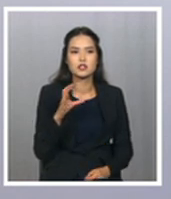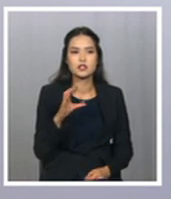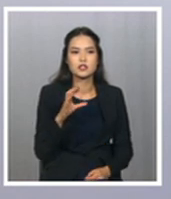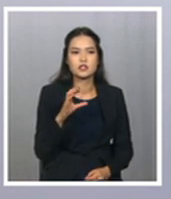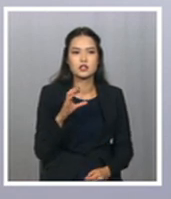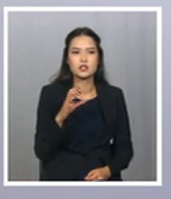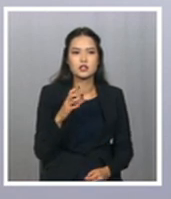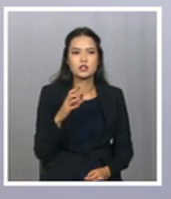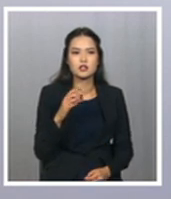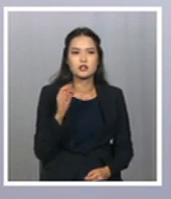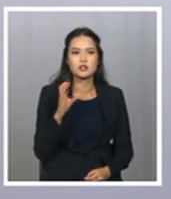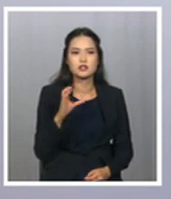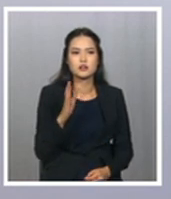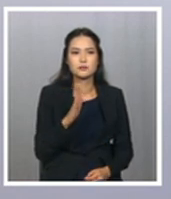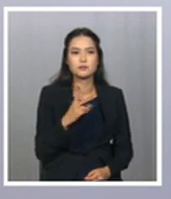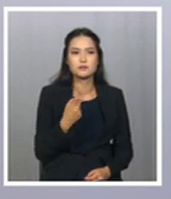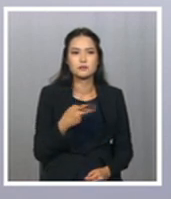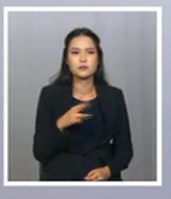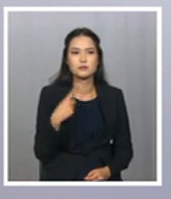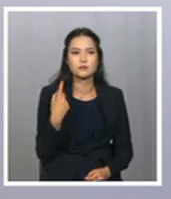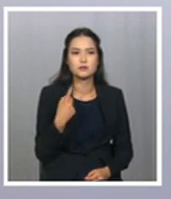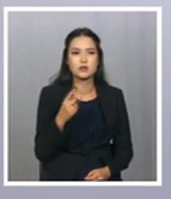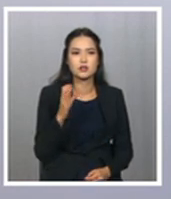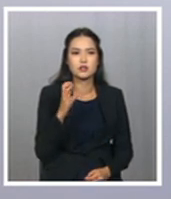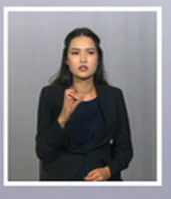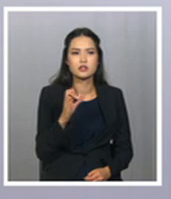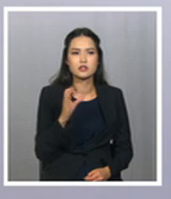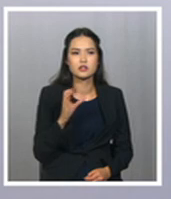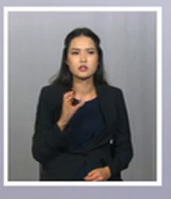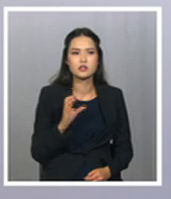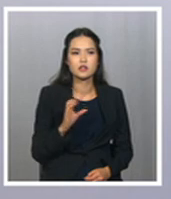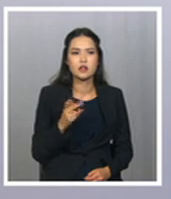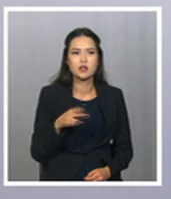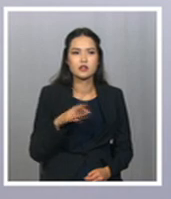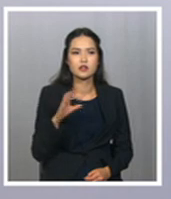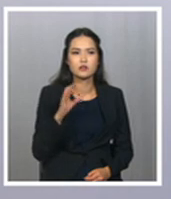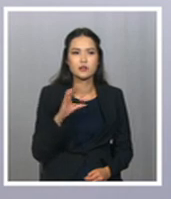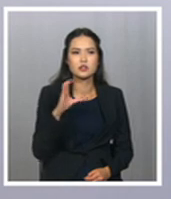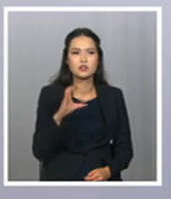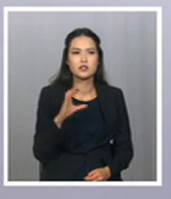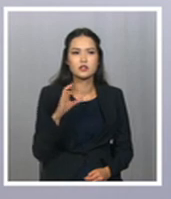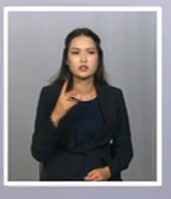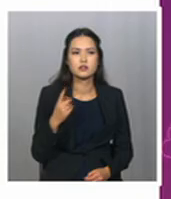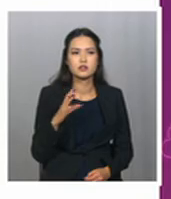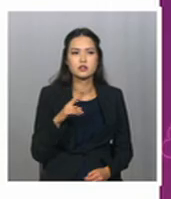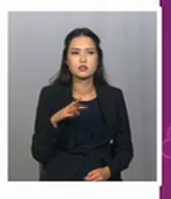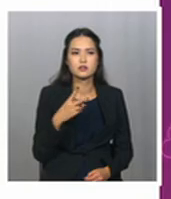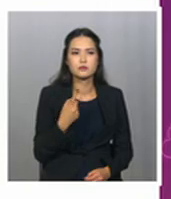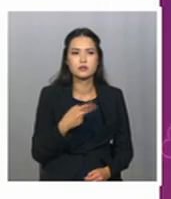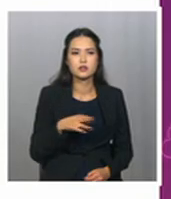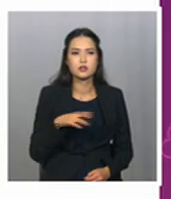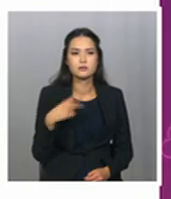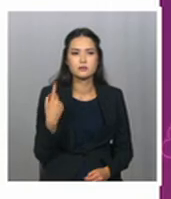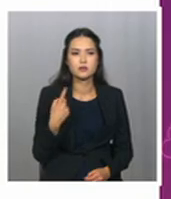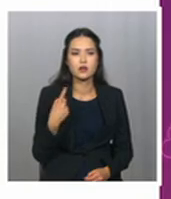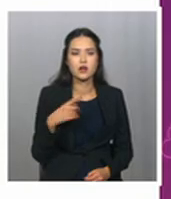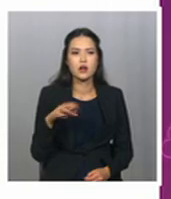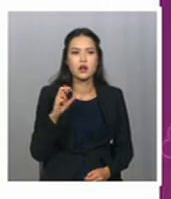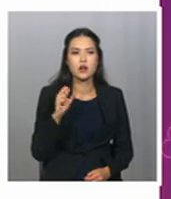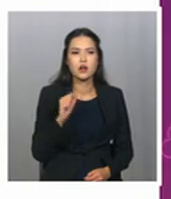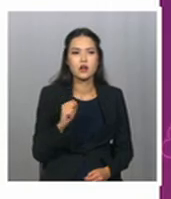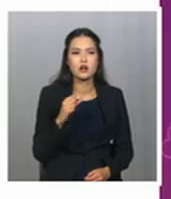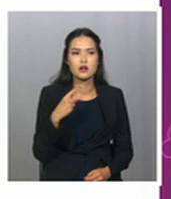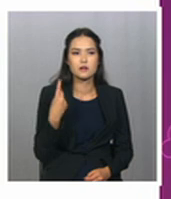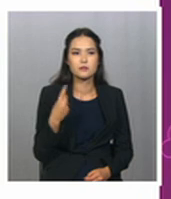OXZ жастығында жатса ординатасы 0-ге тең, ал аппликатасы 1-ге тең болады. Келесі АА1